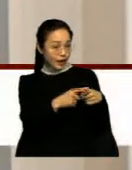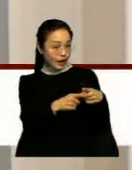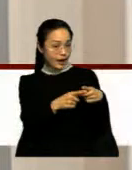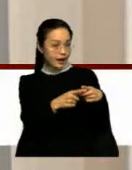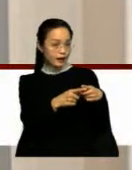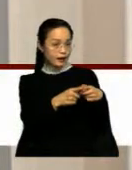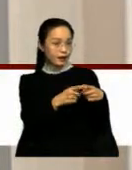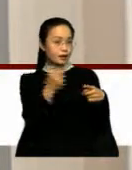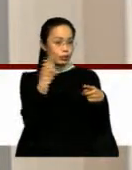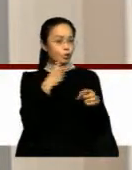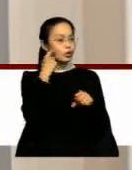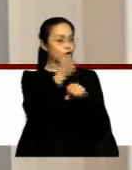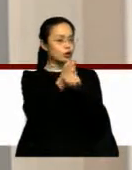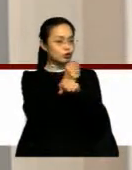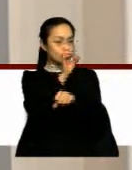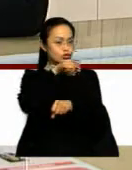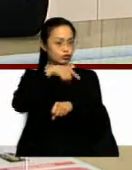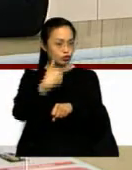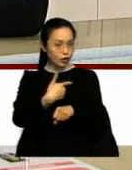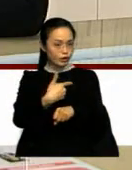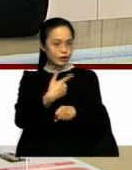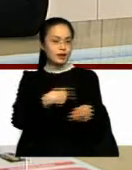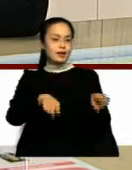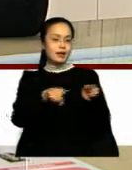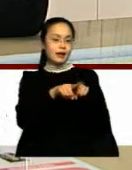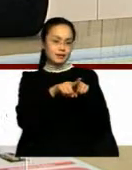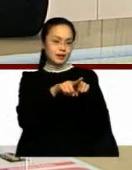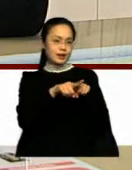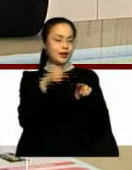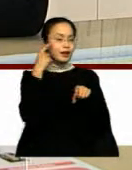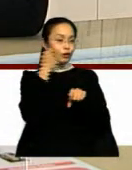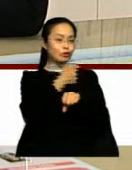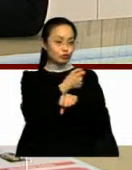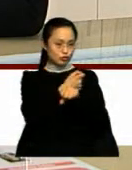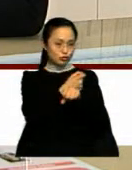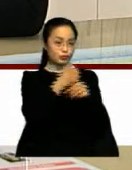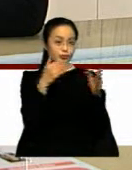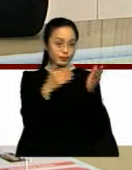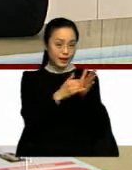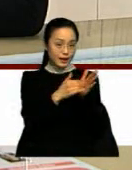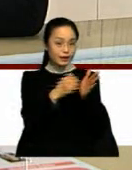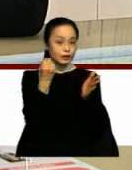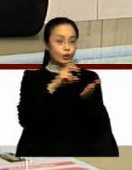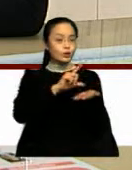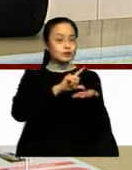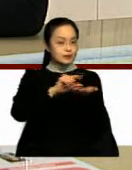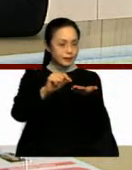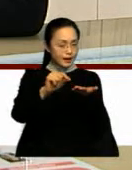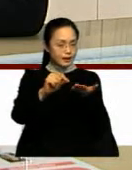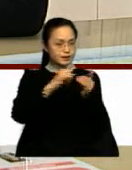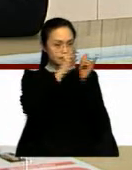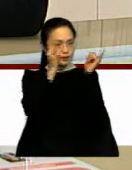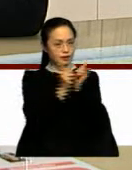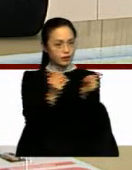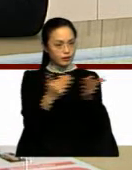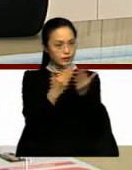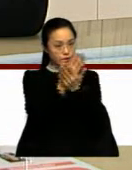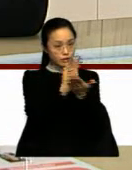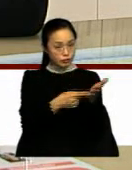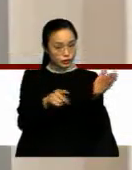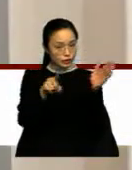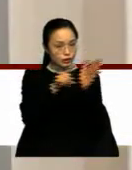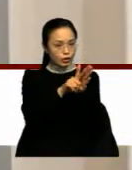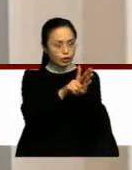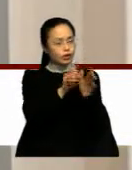정책 연구원 에서 주간을 했습니다 또 지방자치 활성화에 의정활동을 얼만큼 정책을